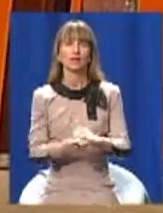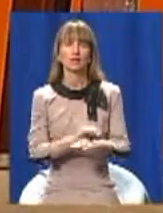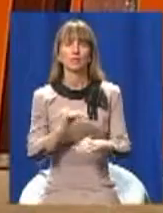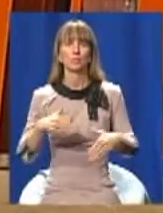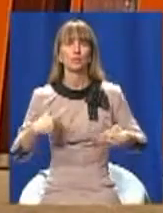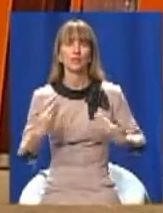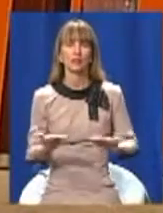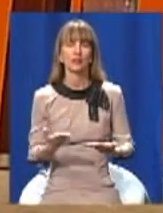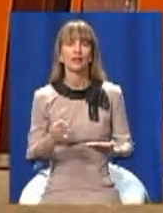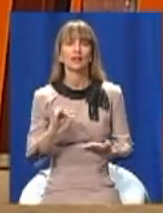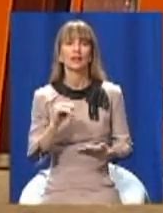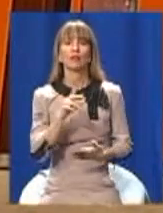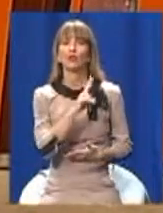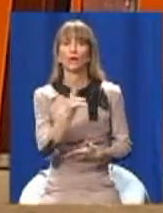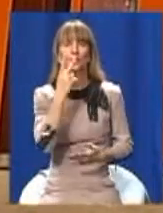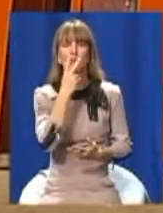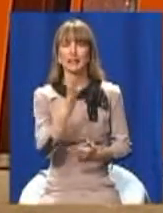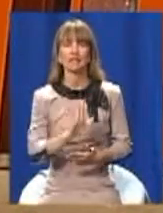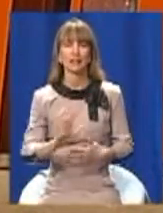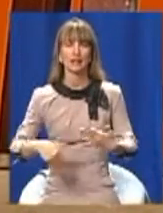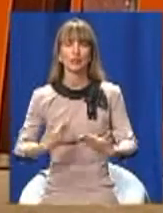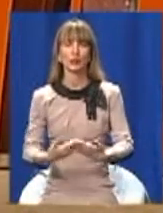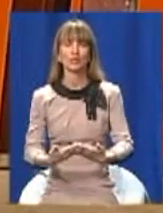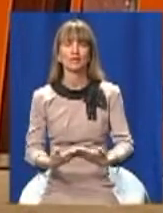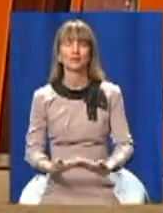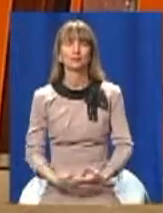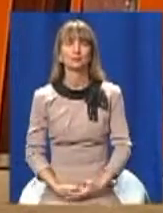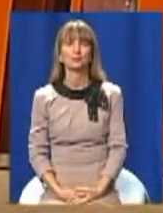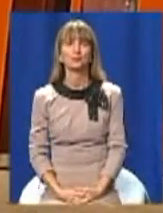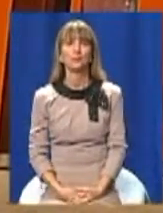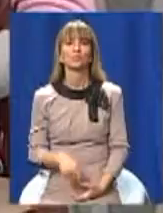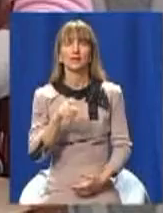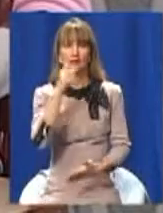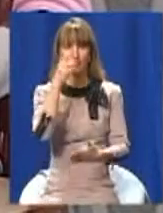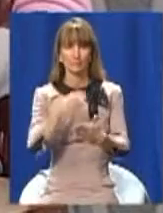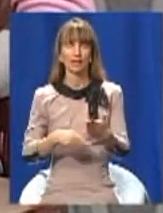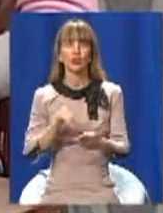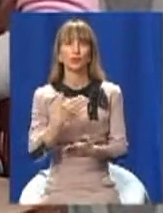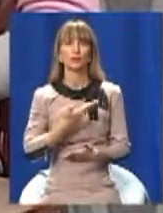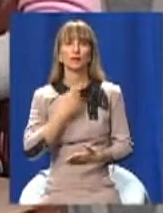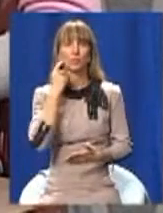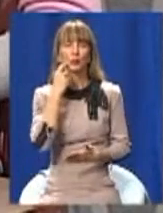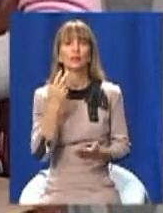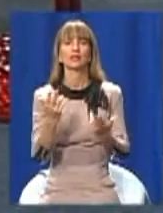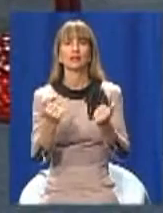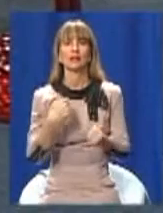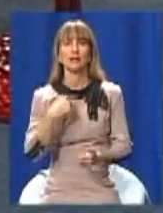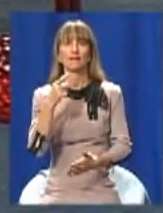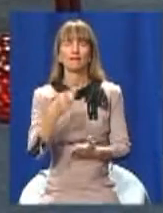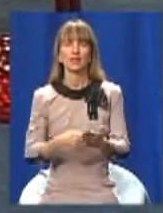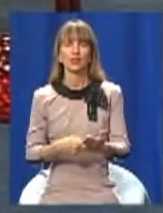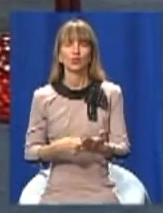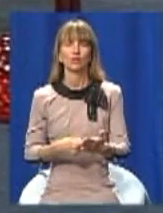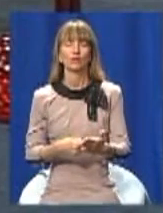привітний, але ж його ніхто не бачив і досі. Ти віриш у Діда Мороза? Так, я вірю,